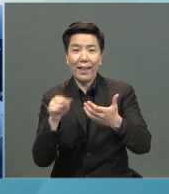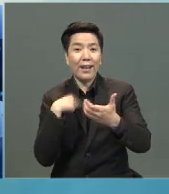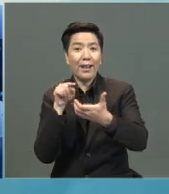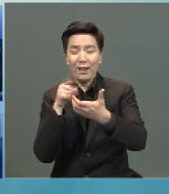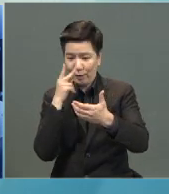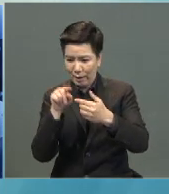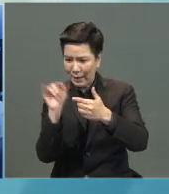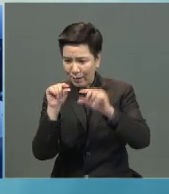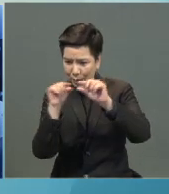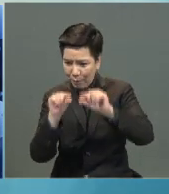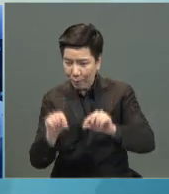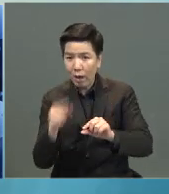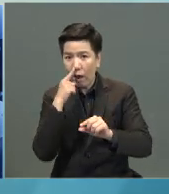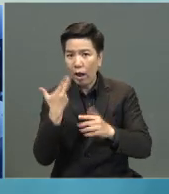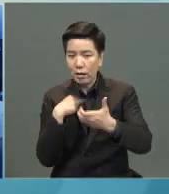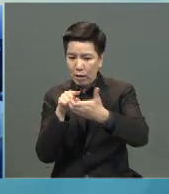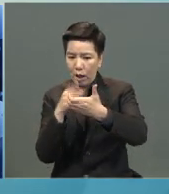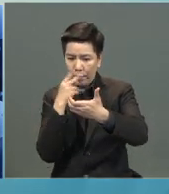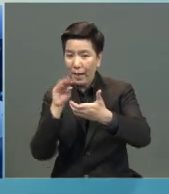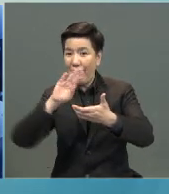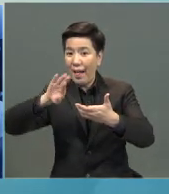นะครับในกรณีที่ท่านถือของนะครับหรือท่านยังไม่สะดวกจะเช็คเอาท์ตอนเนี้ยรีบนะครับรีบท่านนั่งให้สบายก่อนหายใจลึกๆนะครับหายใจลึกๆนะครับแล้วก็ทำใจปลอดโปร่งให้สบายคิดโทรศัพท์มือถือขึ้นมาลืมเช็คเอาท์ที่ไหนบ้างจะมีฤทธิ์อยู่ว่าท่านไม่ได้เช็คเอาท์นะครับท่านก็เอามือแปะนะครับเอานิ้วไปแตะที่ปุ่มcheck out